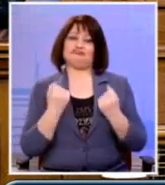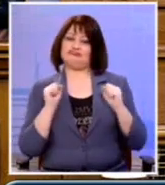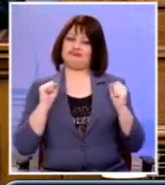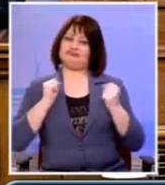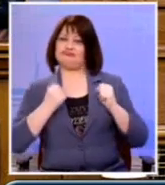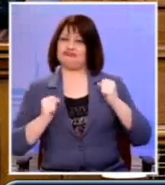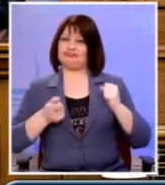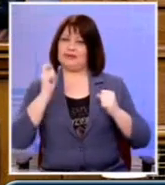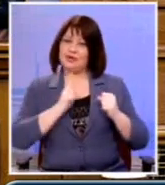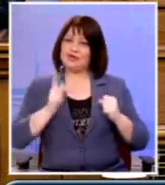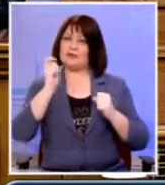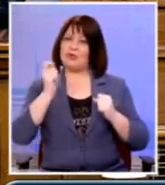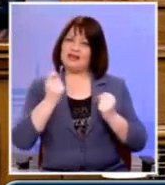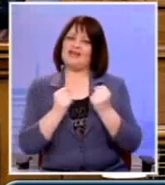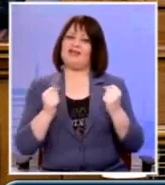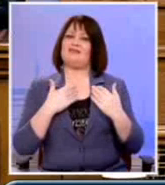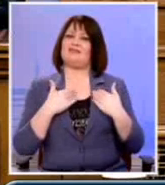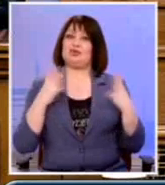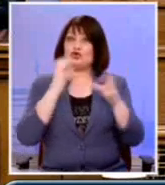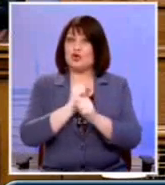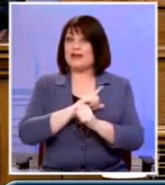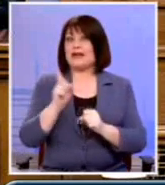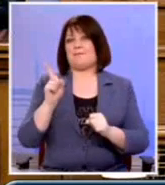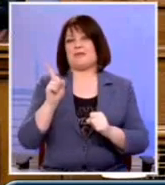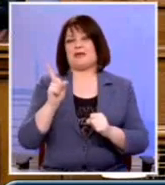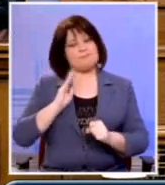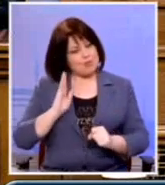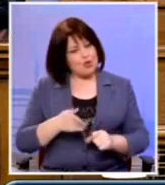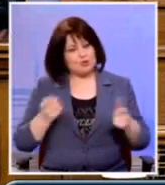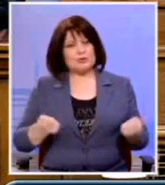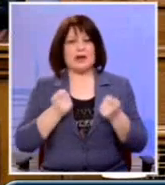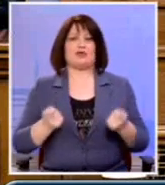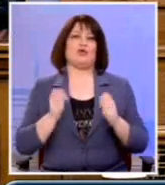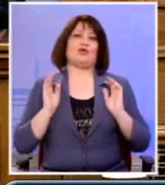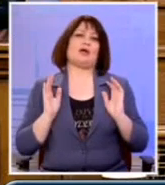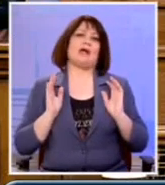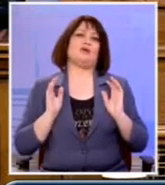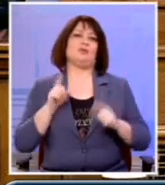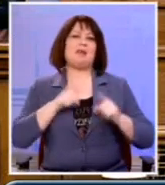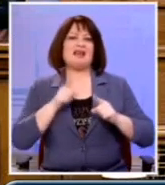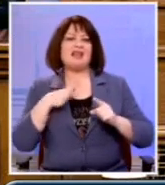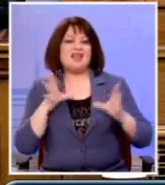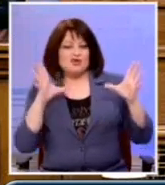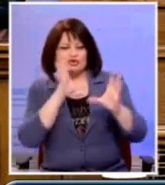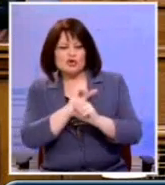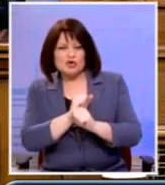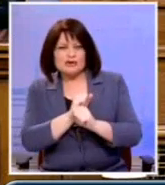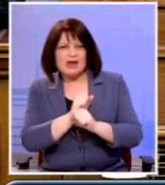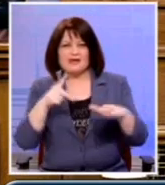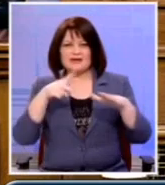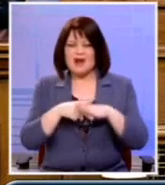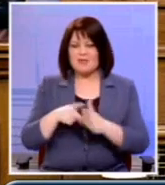κοινωνικής από εκείνα τα σκοτεινά δωμάτια στην παγκοσμιοποίηση που κάποιοι αξιολογούν χώρες και